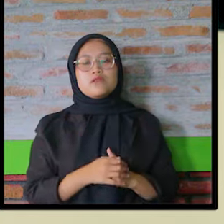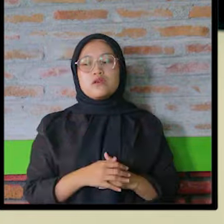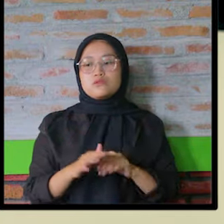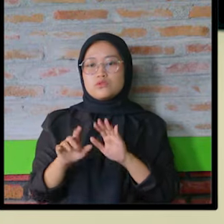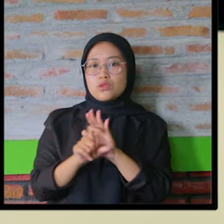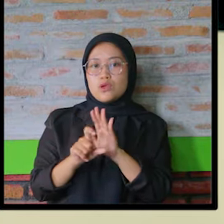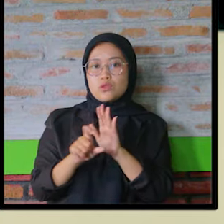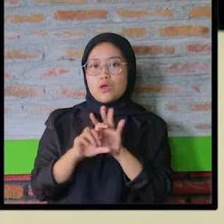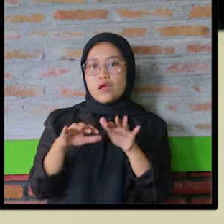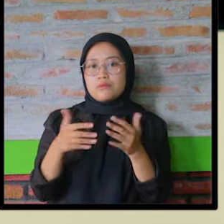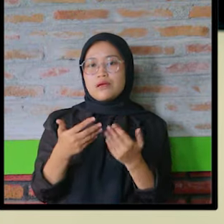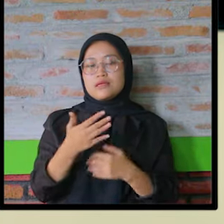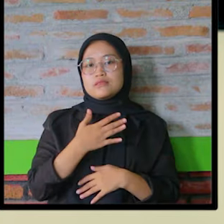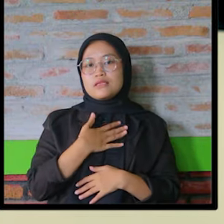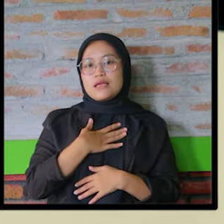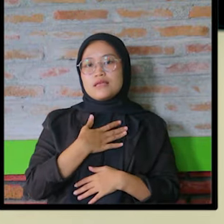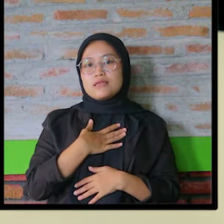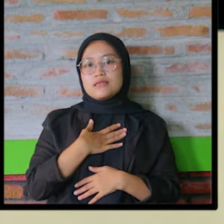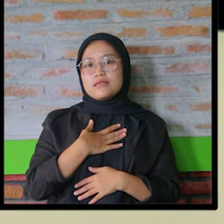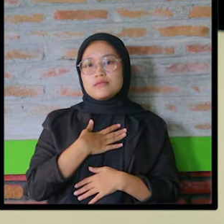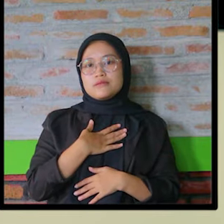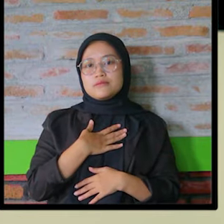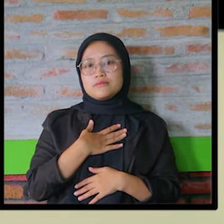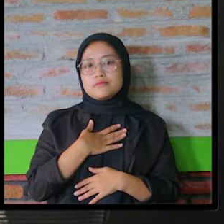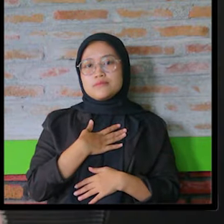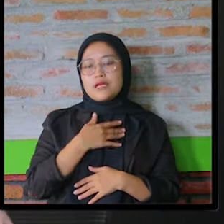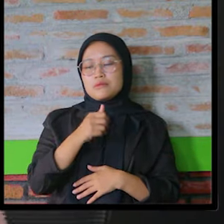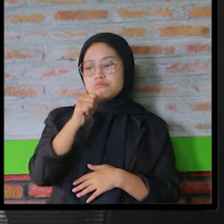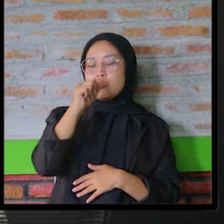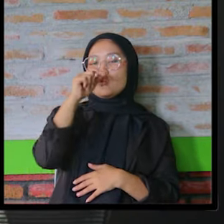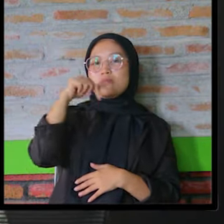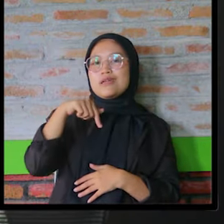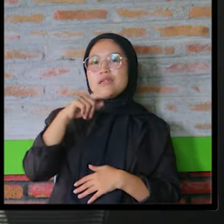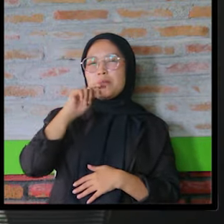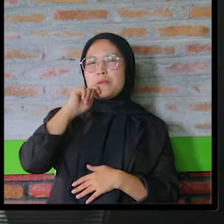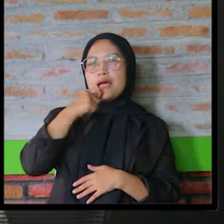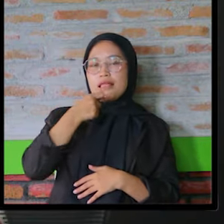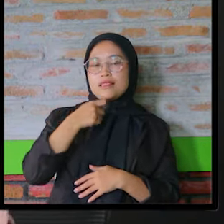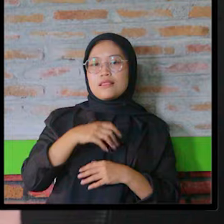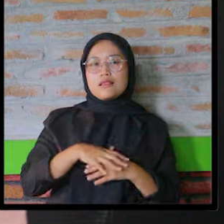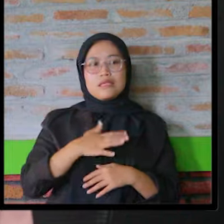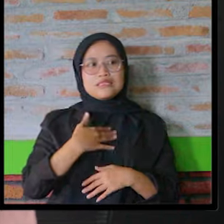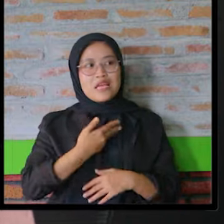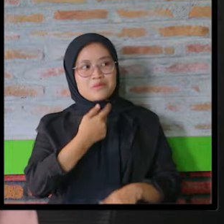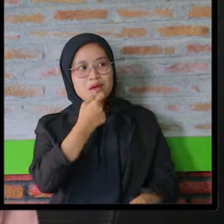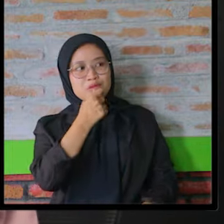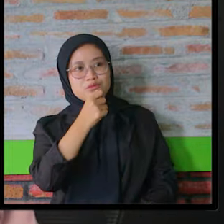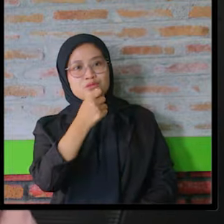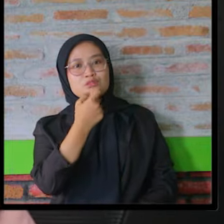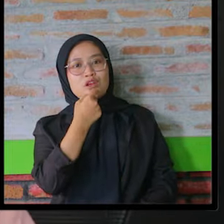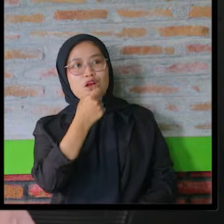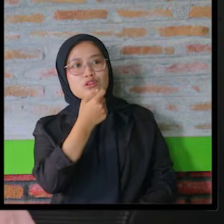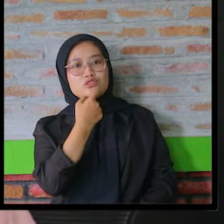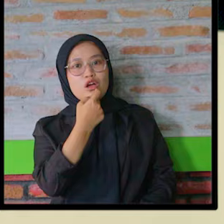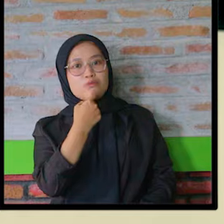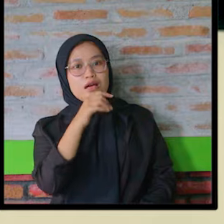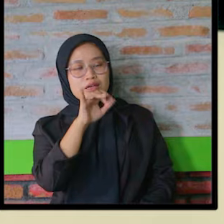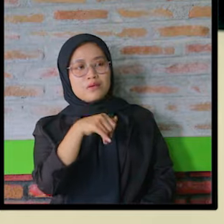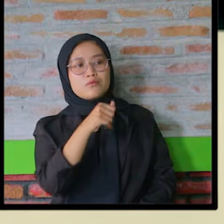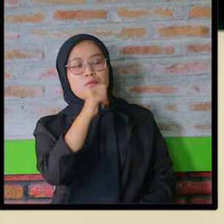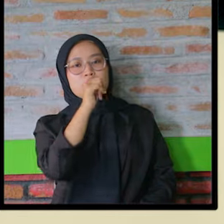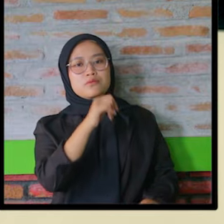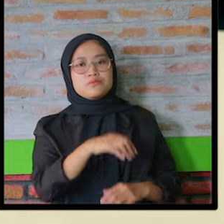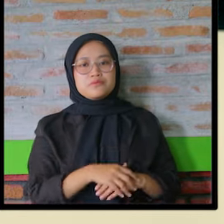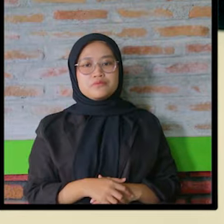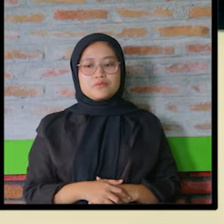Saya minum Wah iki pahit Wah saya juga mau nyoba Bu Heeh Misalnya ini wah pahit aku gak sido